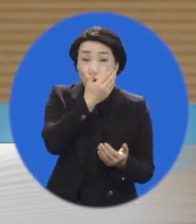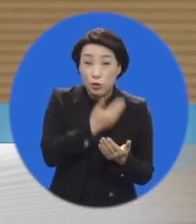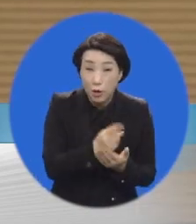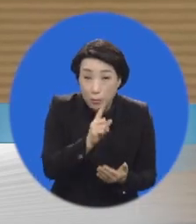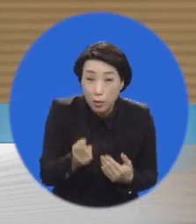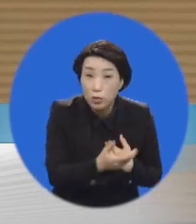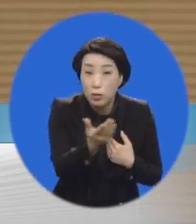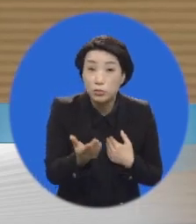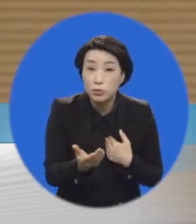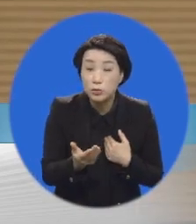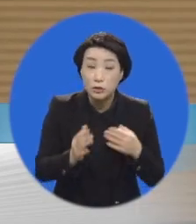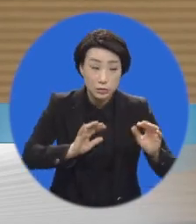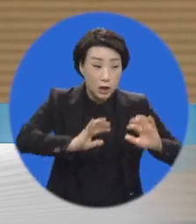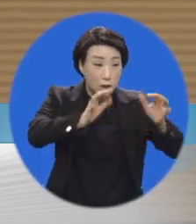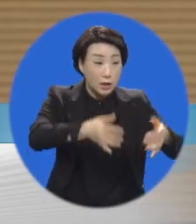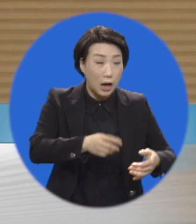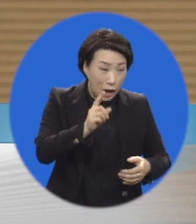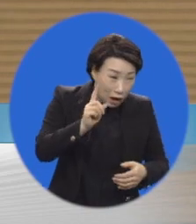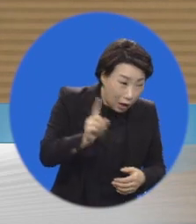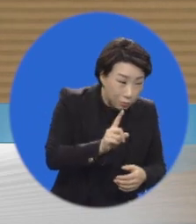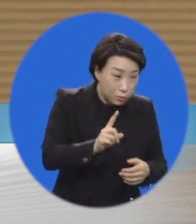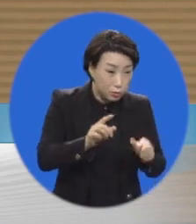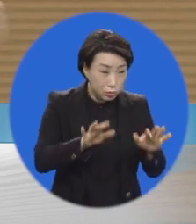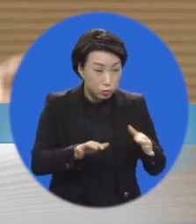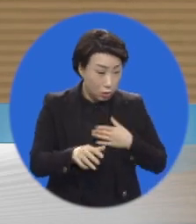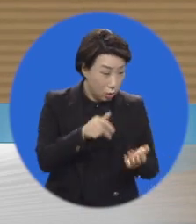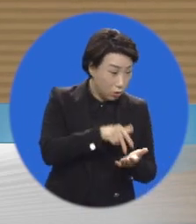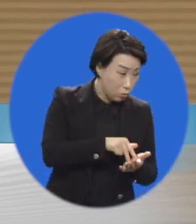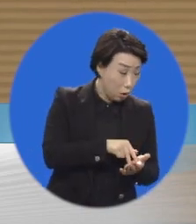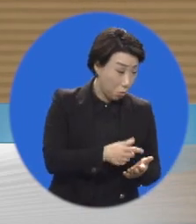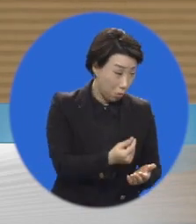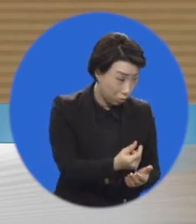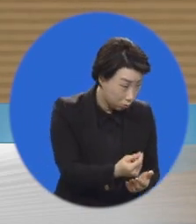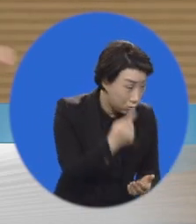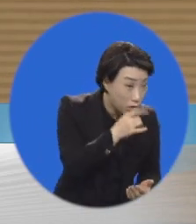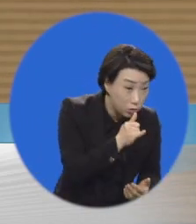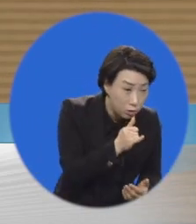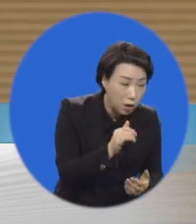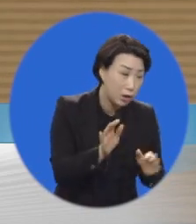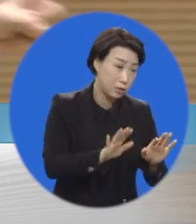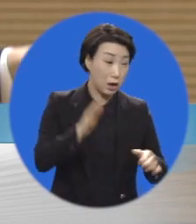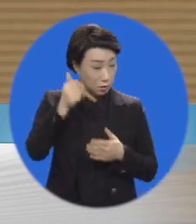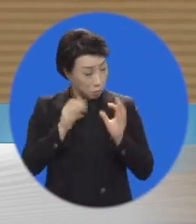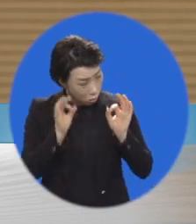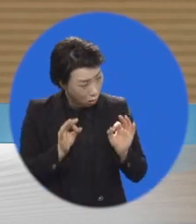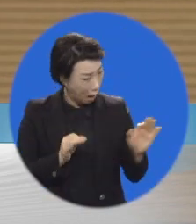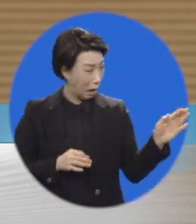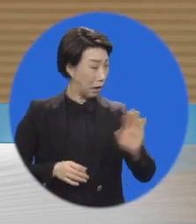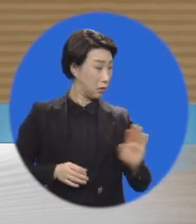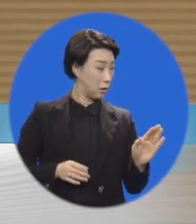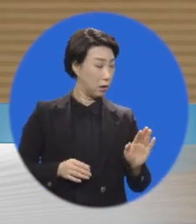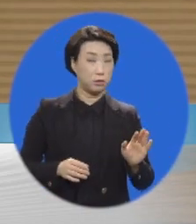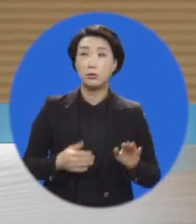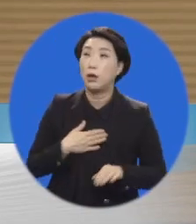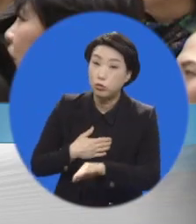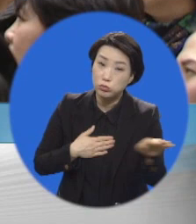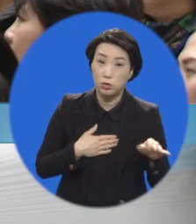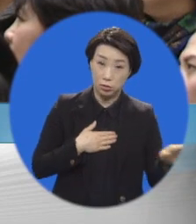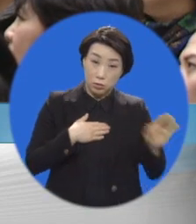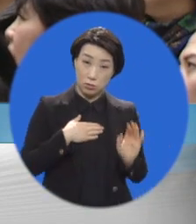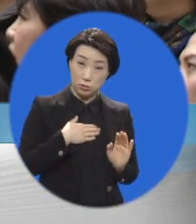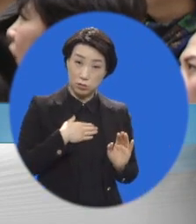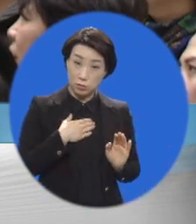것은 세상에서 아무리 현실이 옳은 것 같아도 하나님이 아니라면 우리는 아닌 거야.